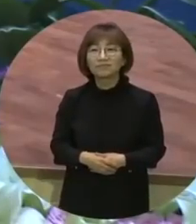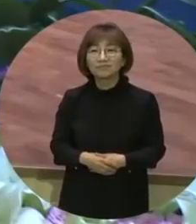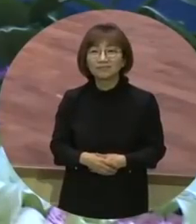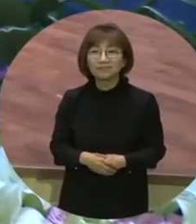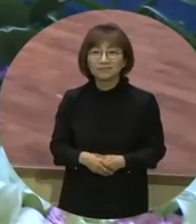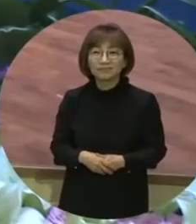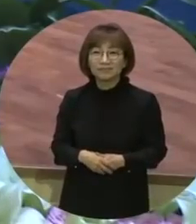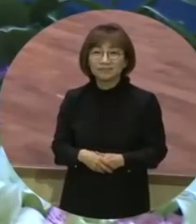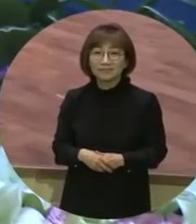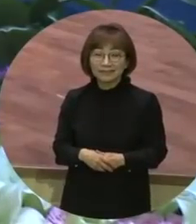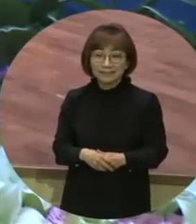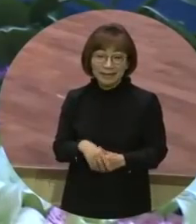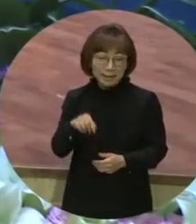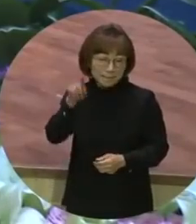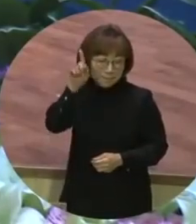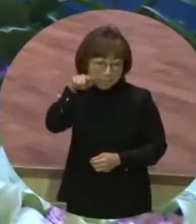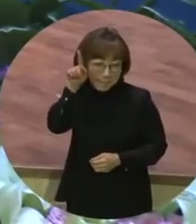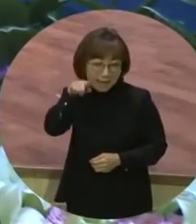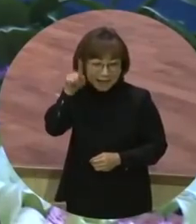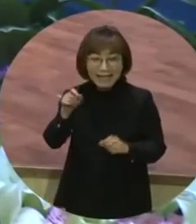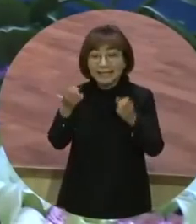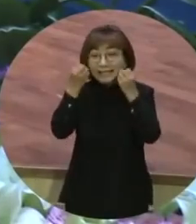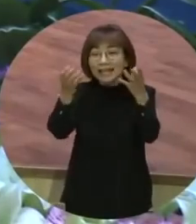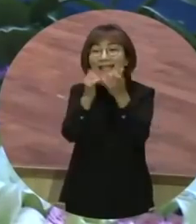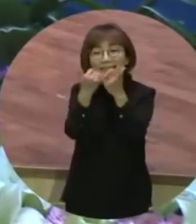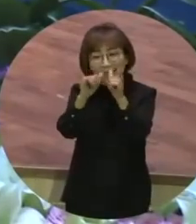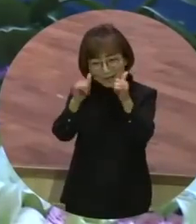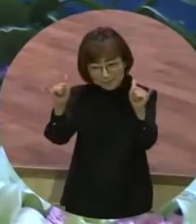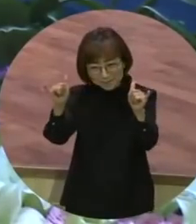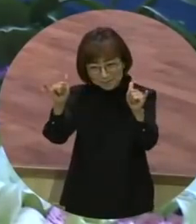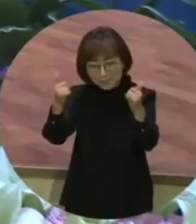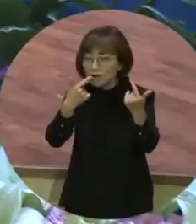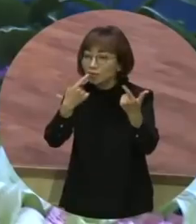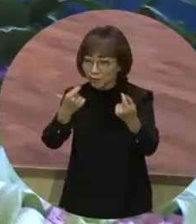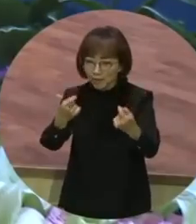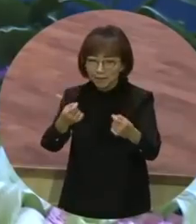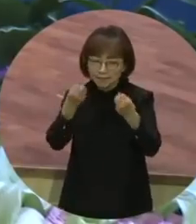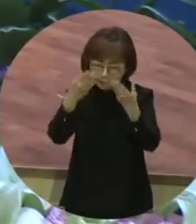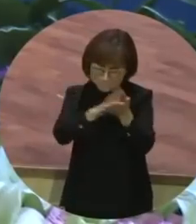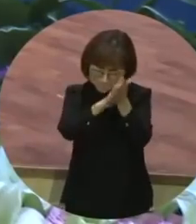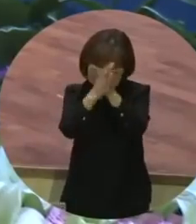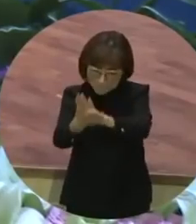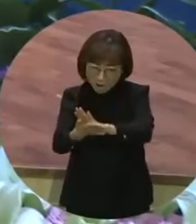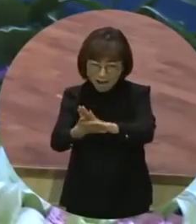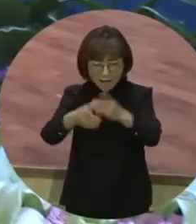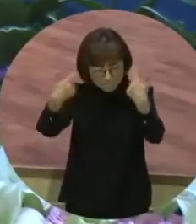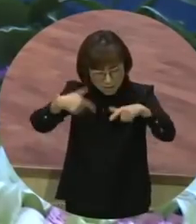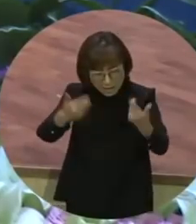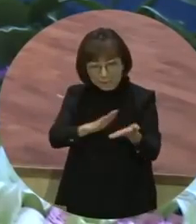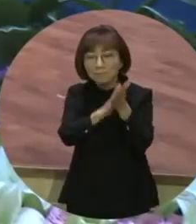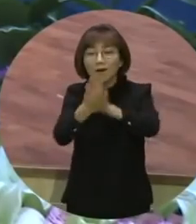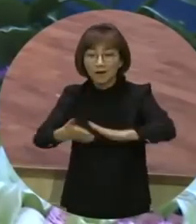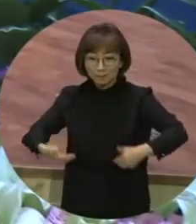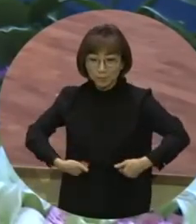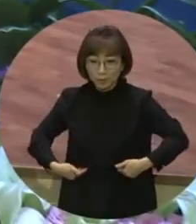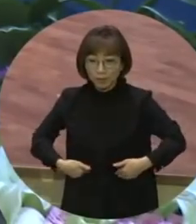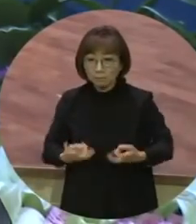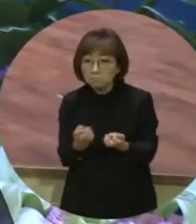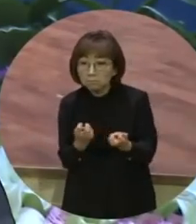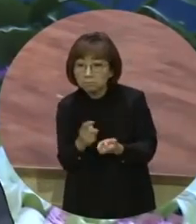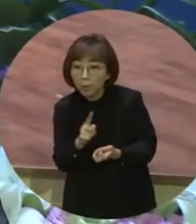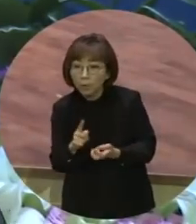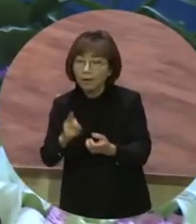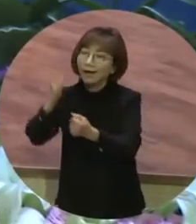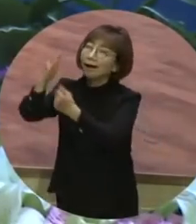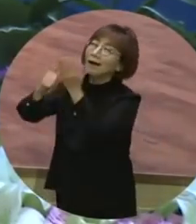사람은요 매일매일 새로운 삶을 하기 때문에 매일매일 새로운 변화가 일어나야 돼요. 그래서 매일매일 은혜를 받아야 돼요. 하나님 은혜를 안 받으면 우리는